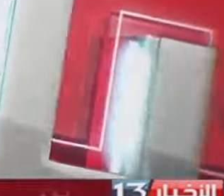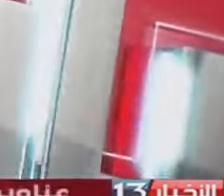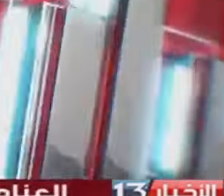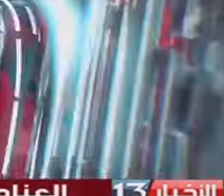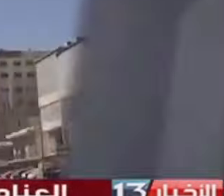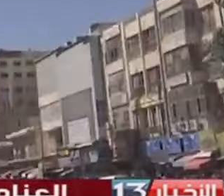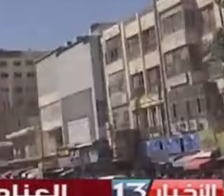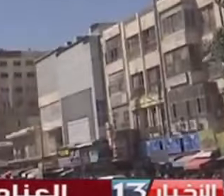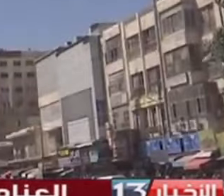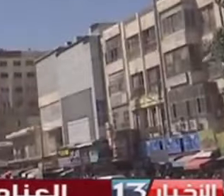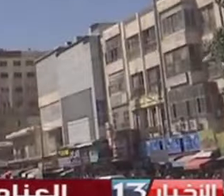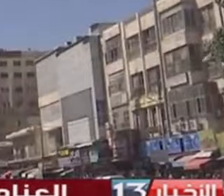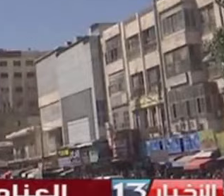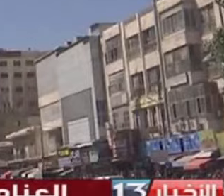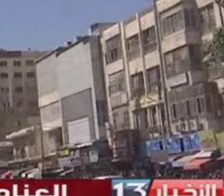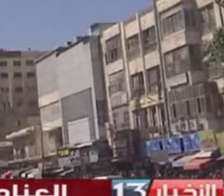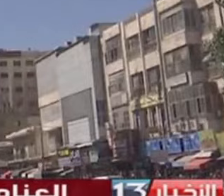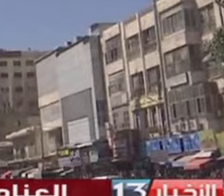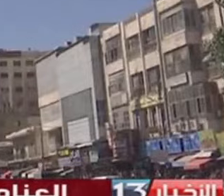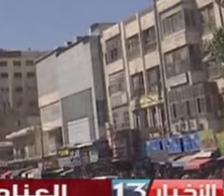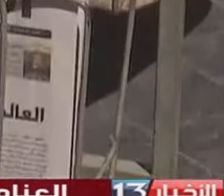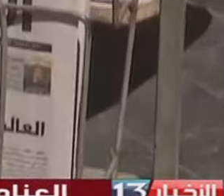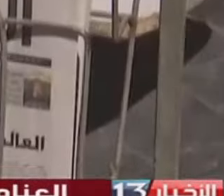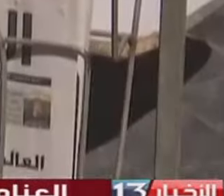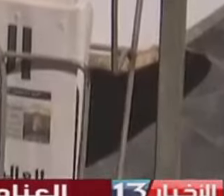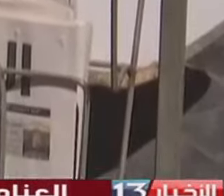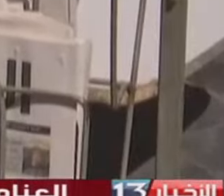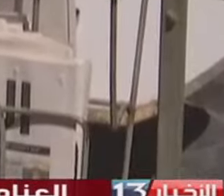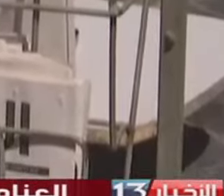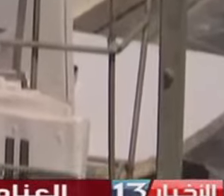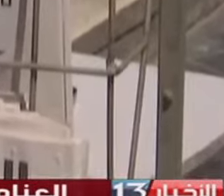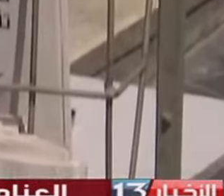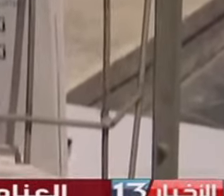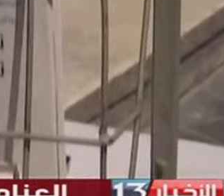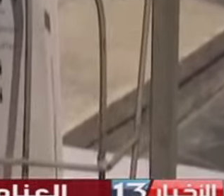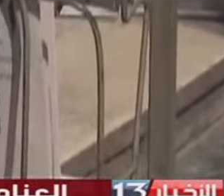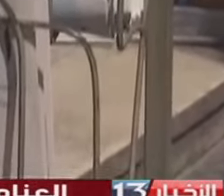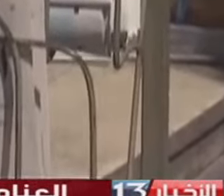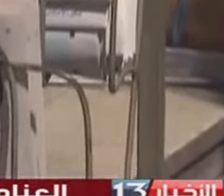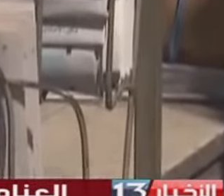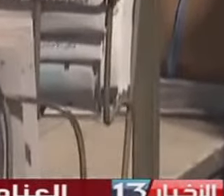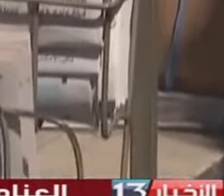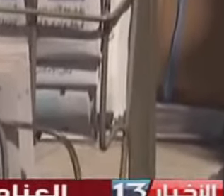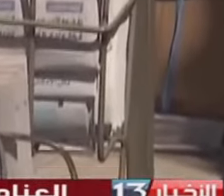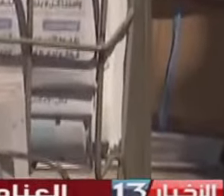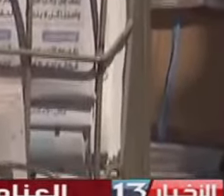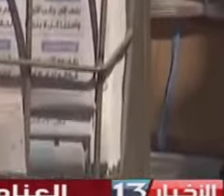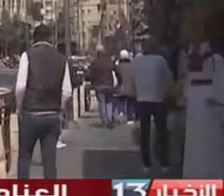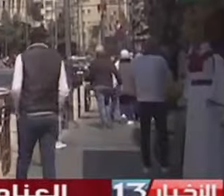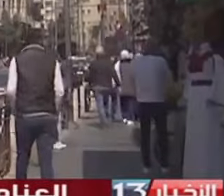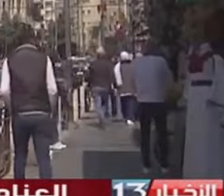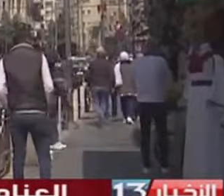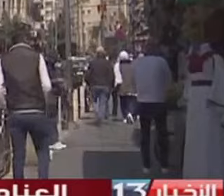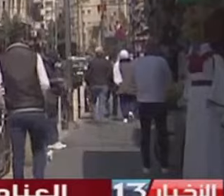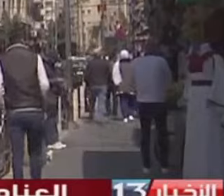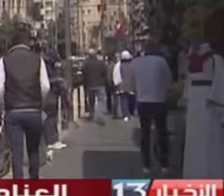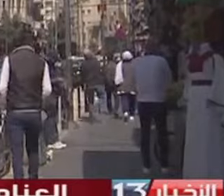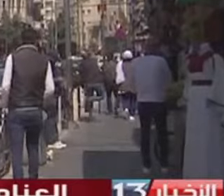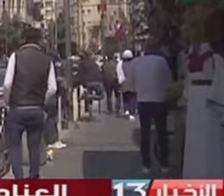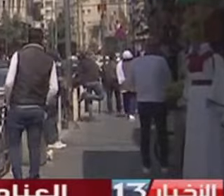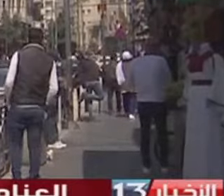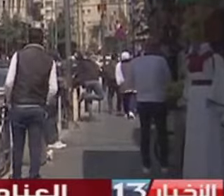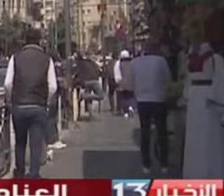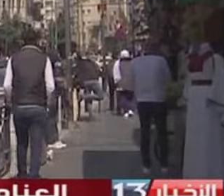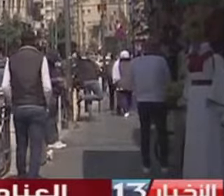الدستورية. تونس تعرب عن تضامنها التام مع الأردن ومساندتها المطلقة لما تتخذه قيادات المملكة من